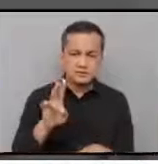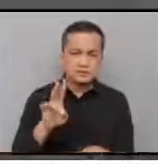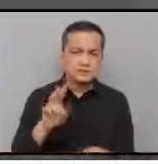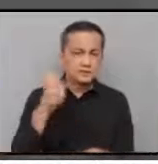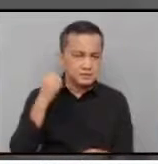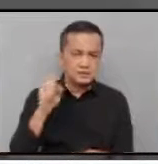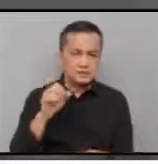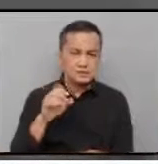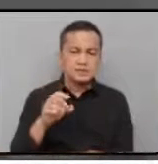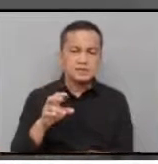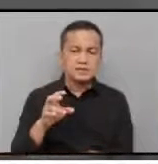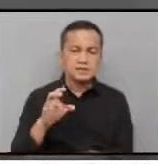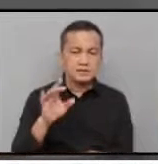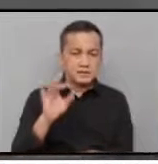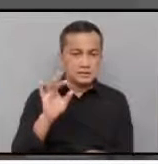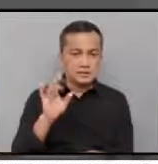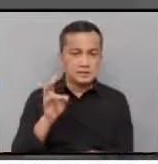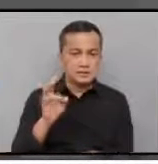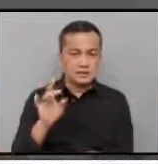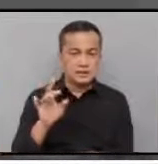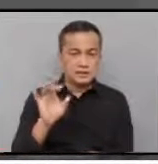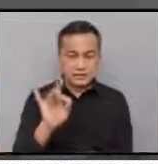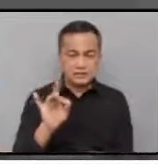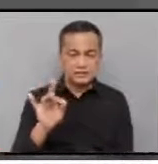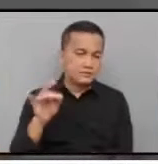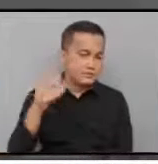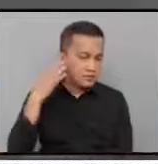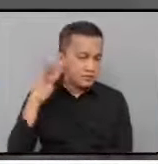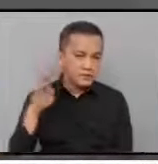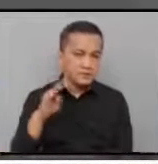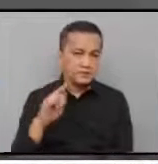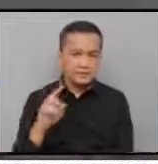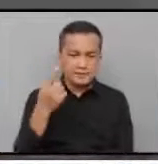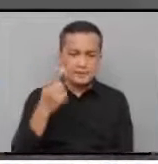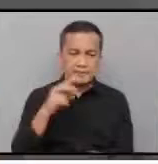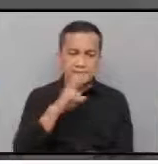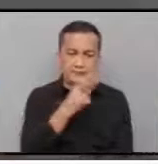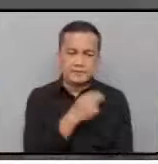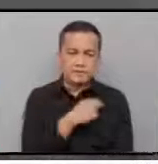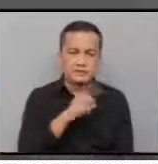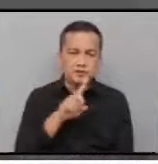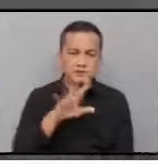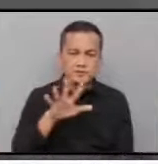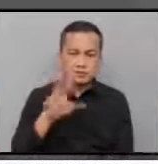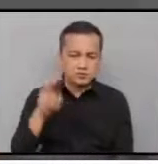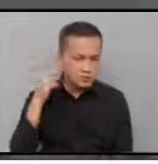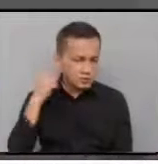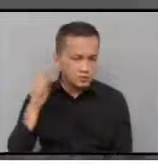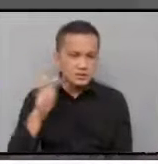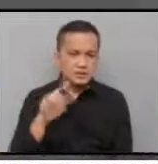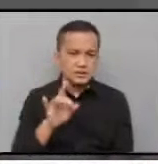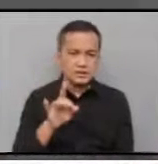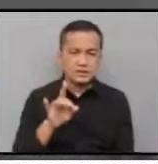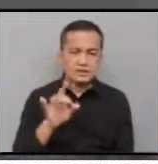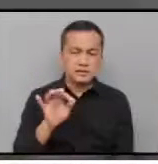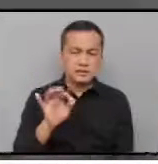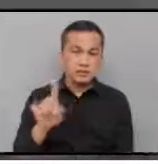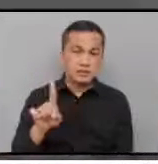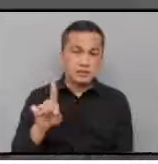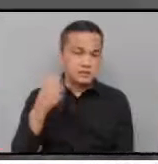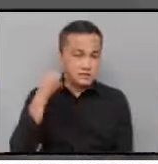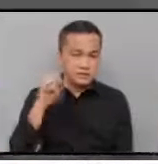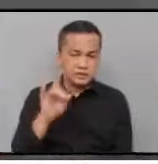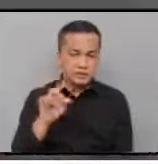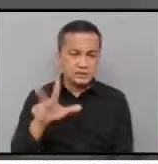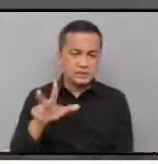bronze. Nanguna pa rin ang host country na Vietnam na may 152 golds, 91 silver at 83 bronze. Pangalawa ang Thailand, sumunod